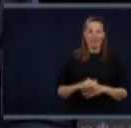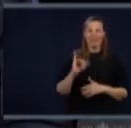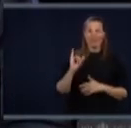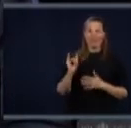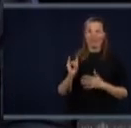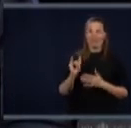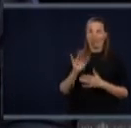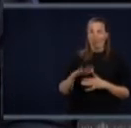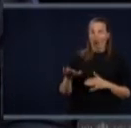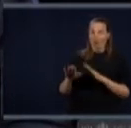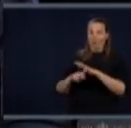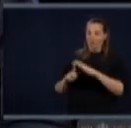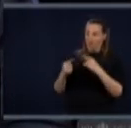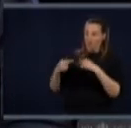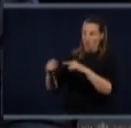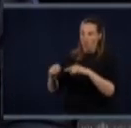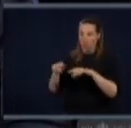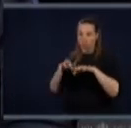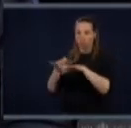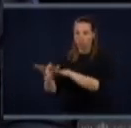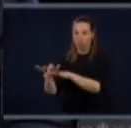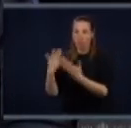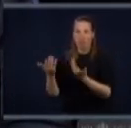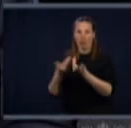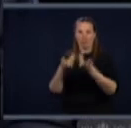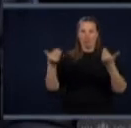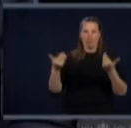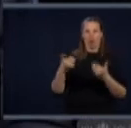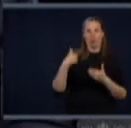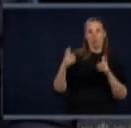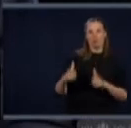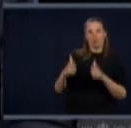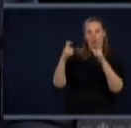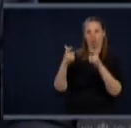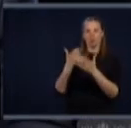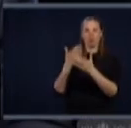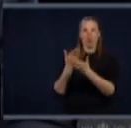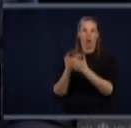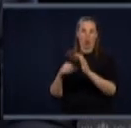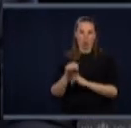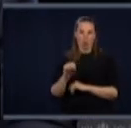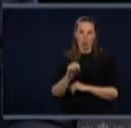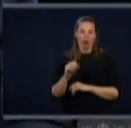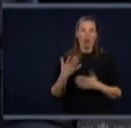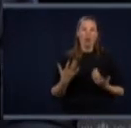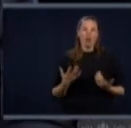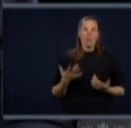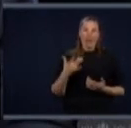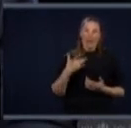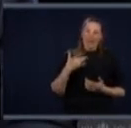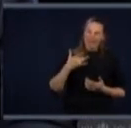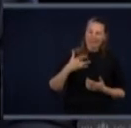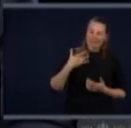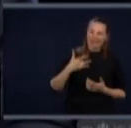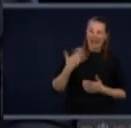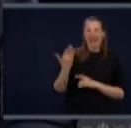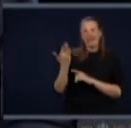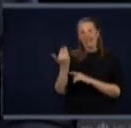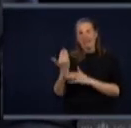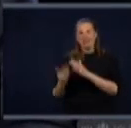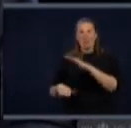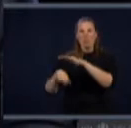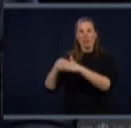on pourrait séparer les enfants. Mais on veut s'assurer qu'il y ait un maximum d'à peu près 15 enfants par classe,